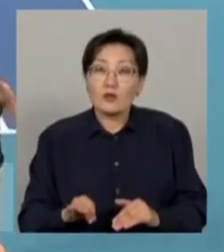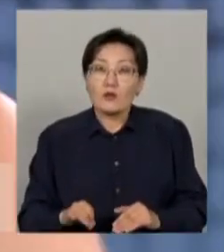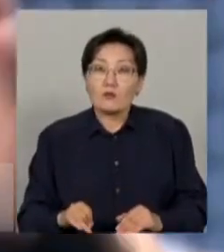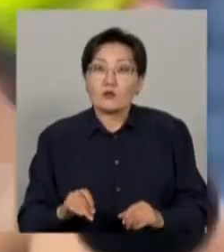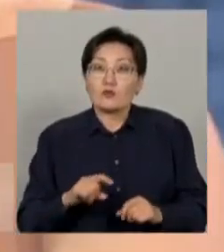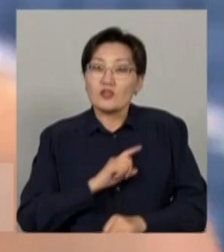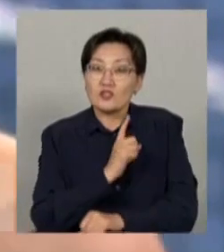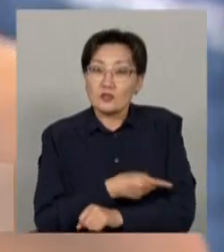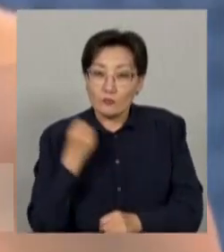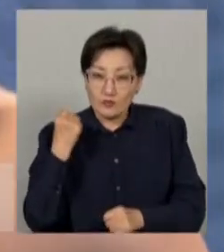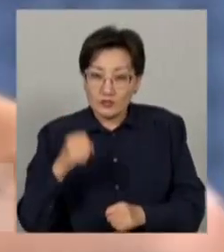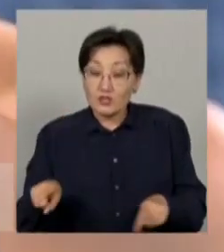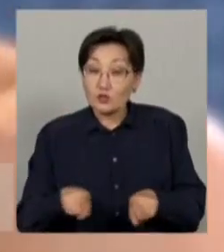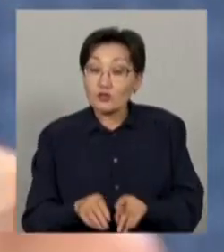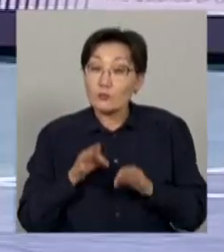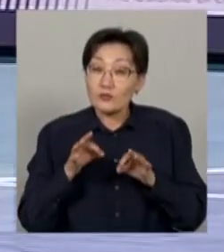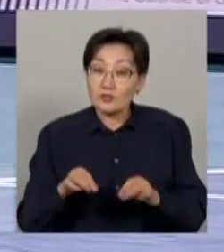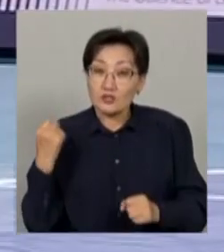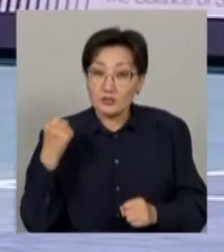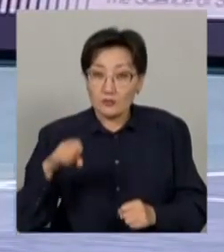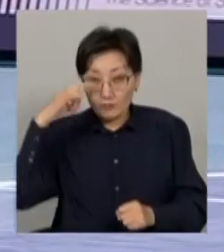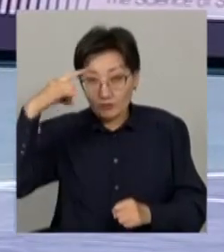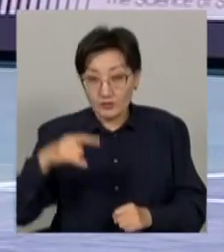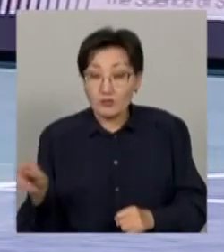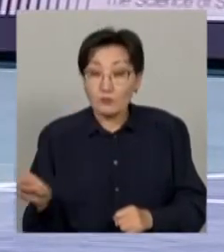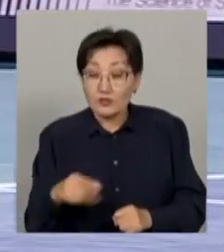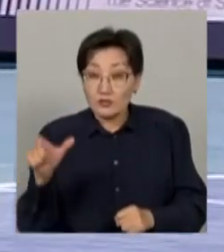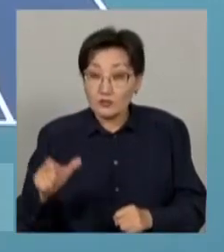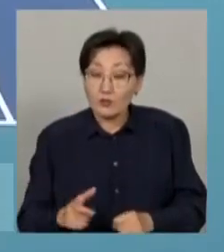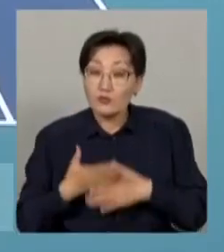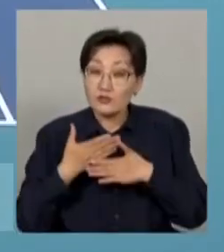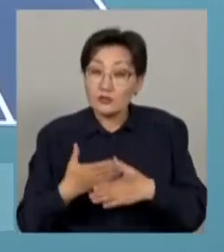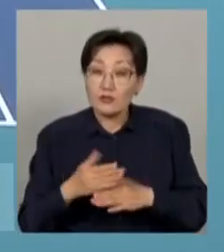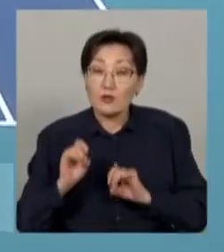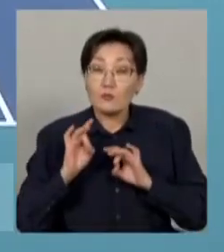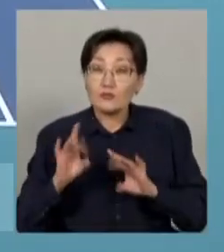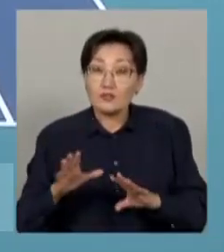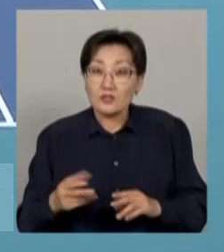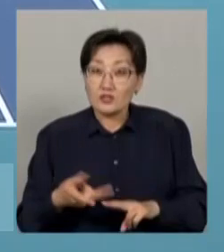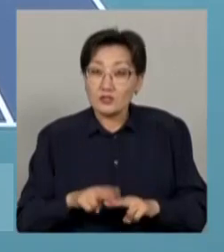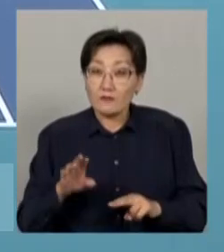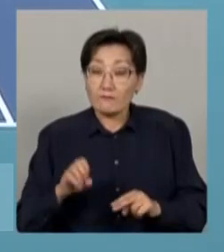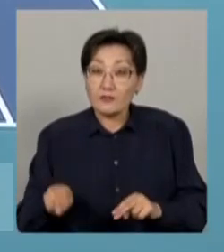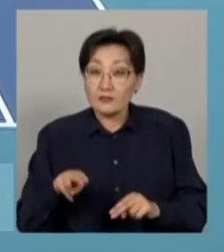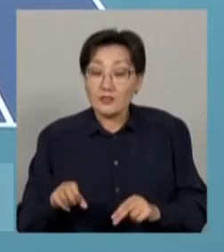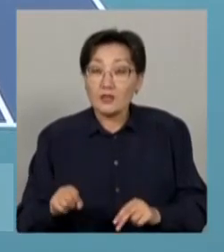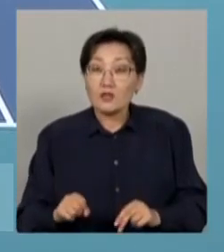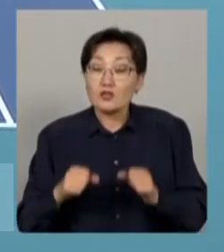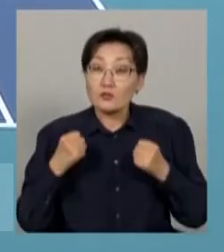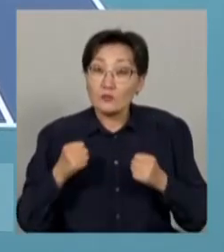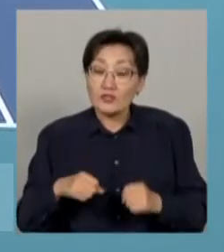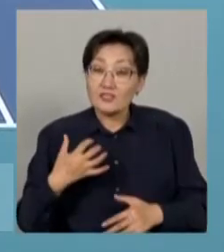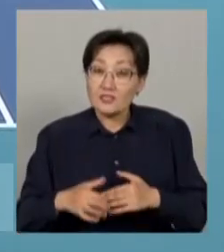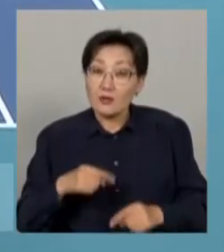волю к победе. Президент также отметил, что победы казахстанских теннисистов способствуют популяризации данного вида спорта среди